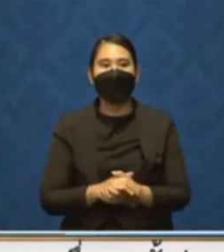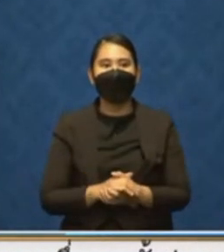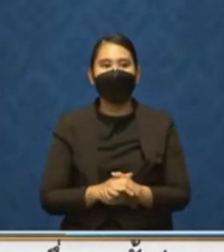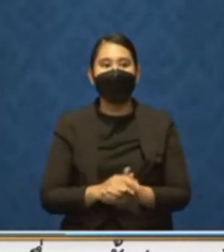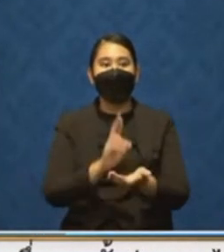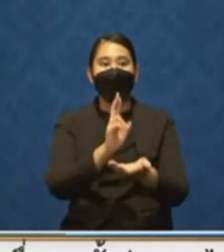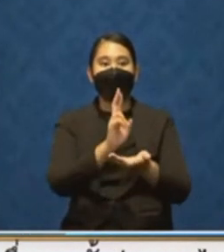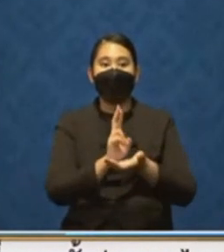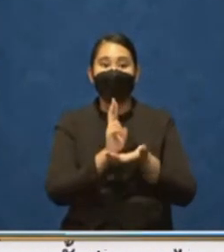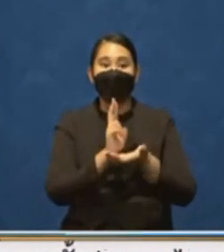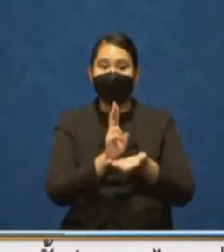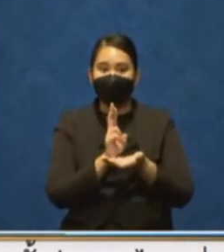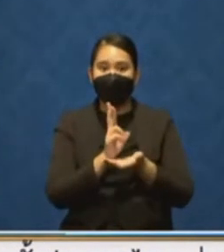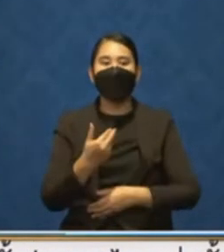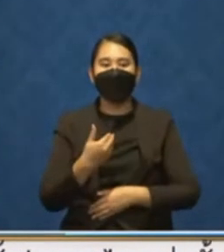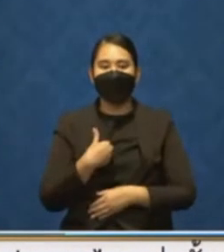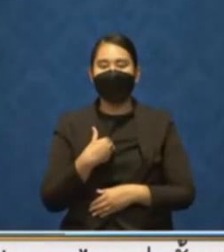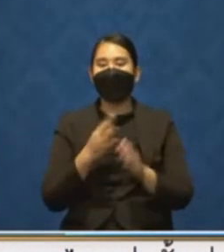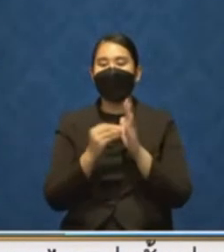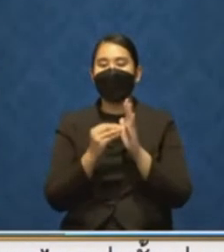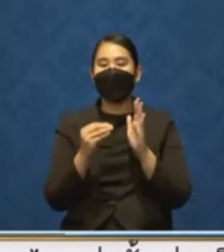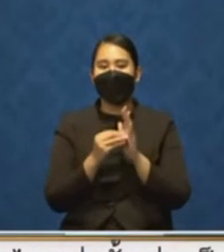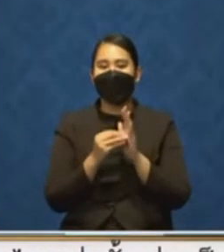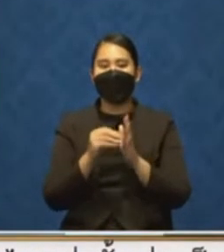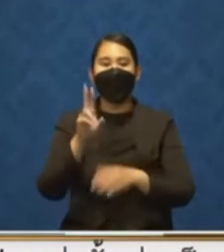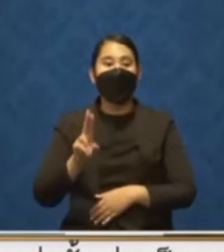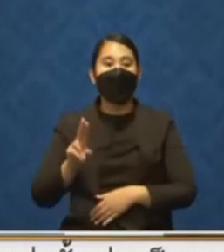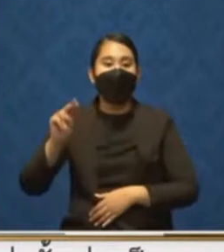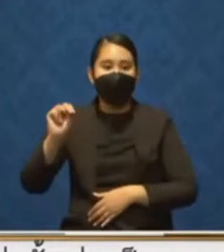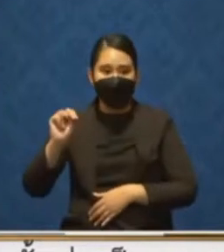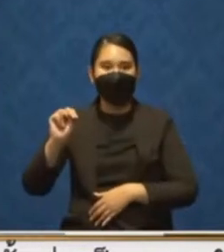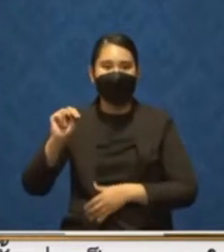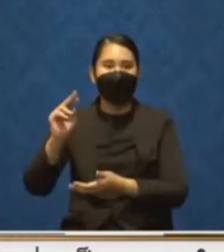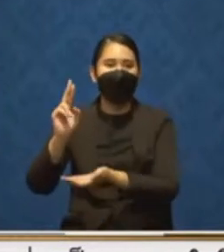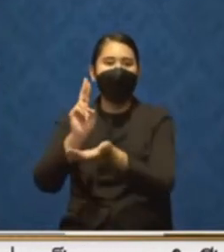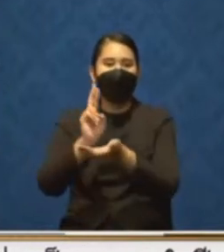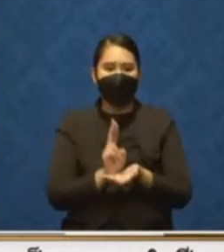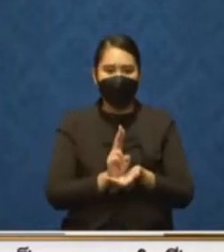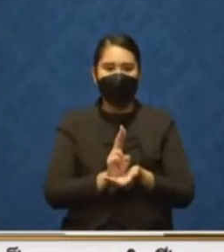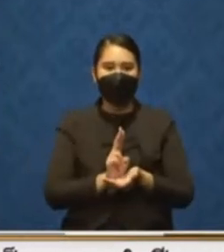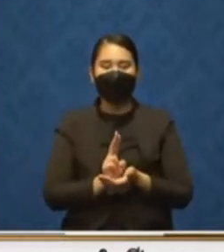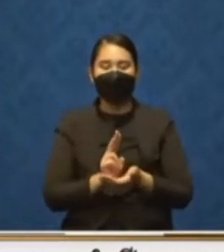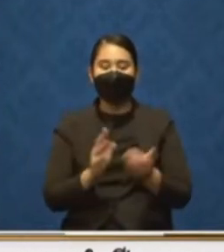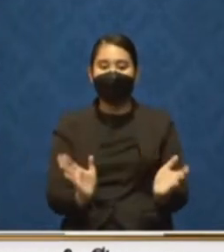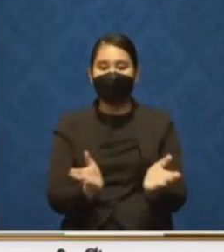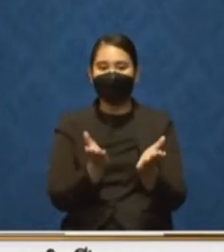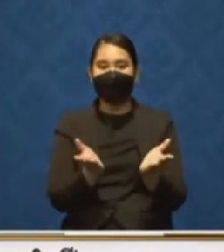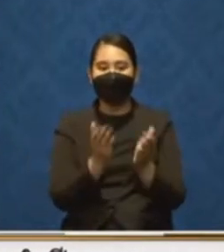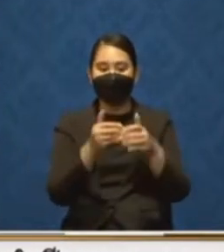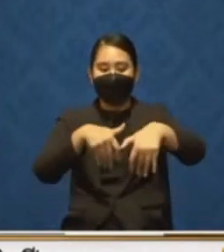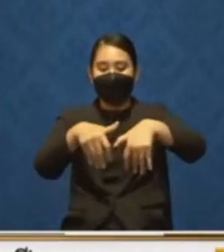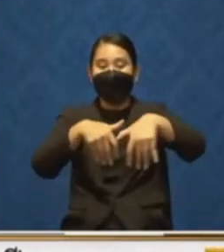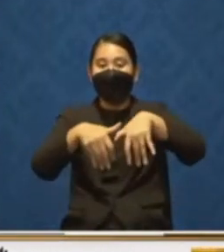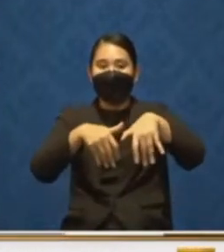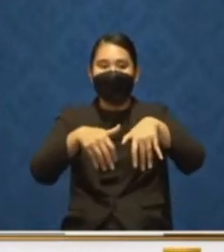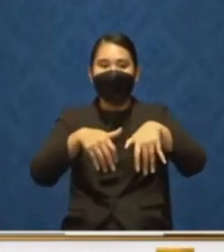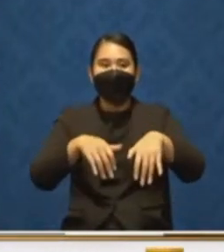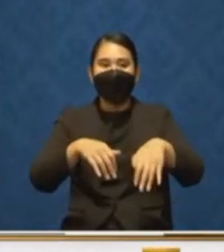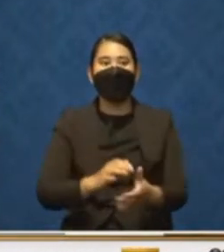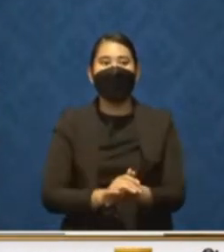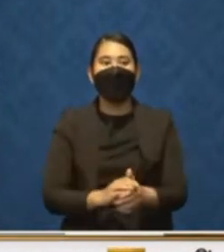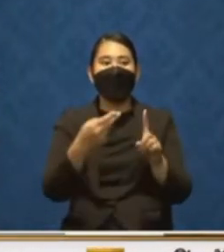เท้าสเก็ตบอร์ดครับของเวรโจ๊กประดับคุณอรรถวิทย์ชุมชนพอเพียงตะกอนคลองลาดพร้าวคลองบางซื่อร่วมบาน